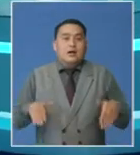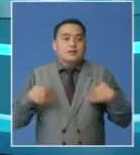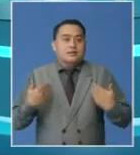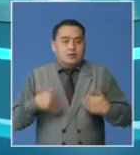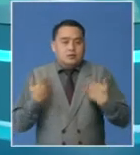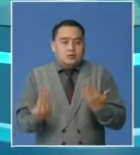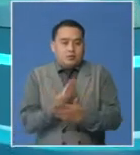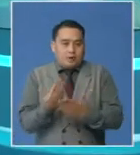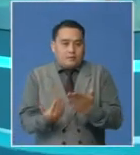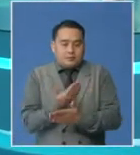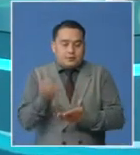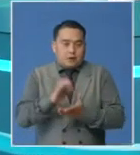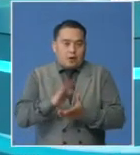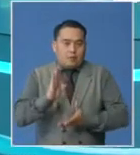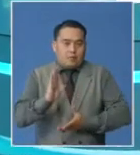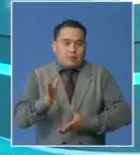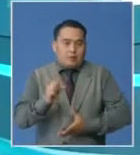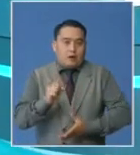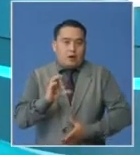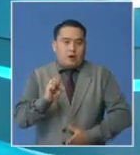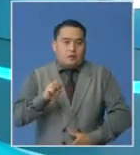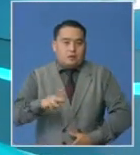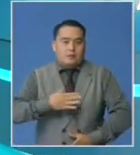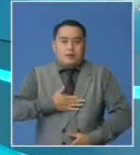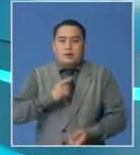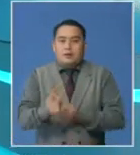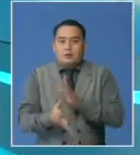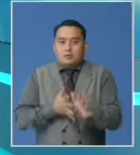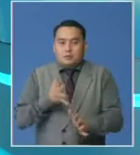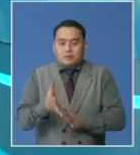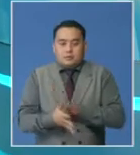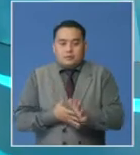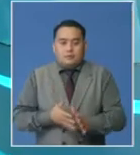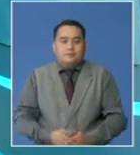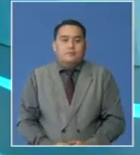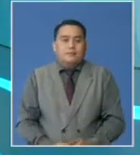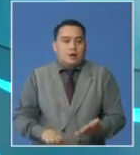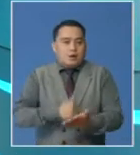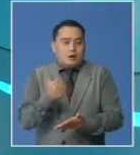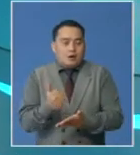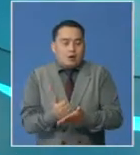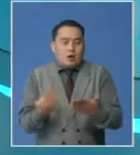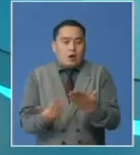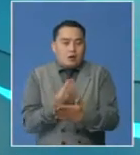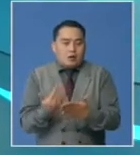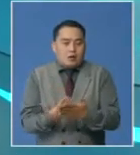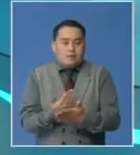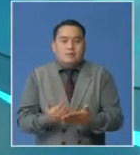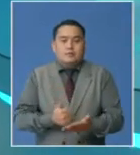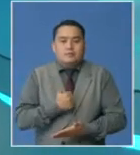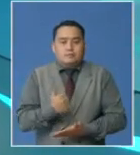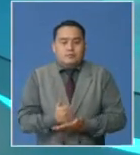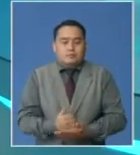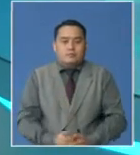Здравствуйте, на телеканале ЖТСУ «Время новостей», в студии Асим Кащегулова, сурдоперевод Марата Жумабекова. И в начале выпуска коротко о самом